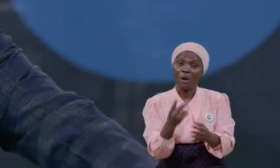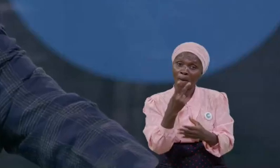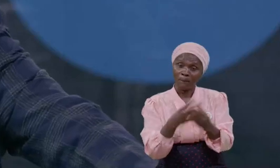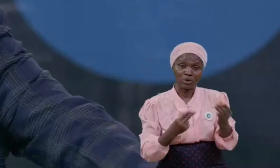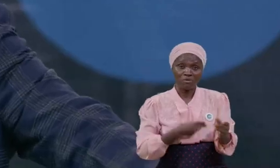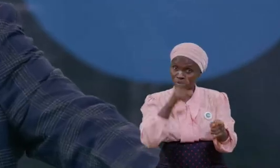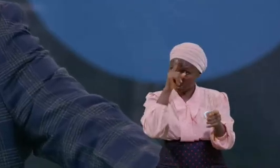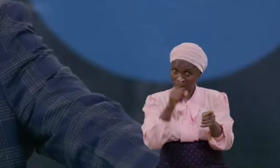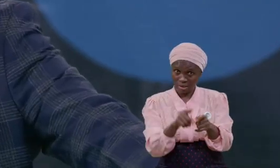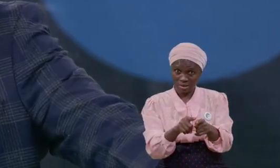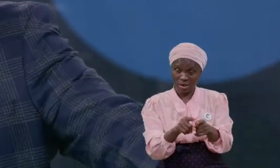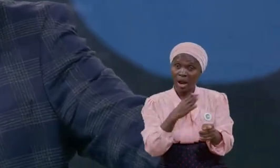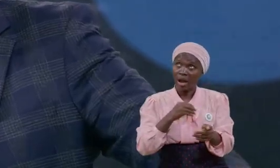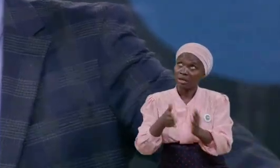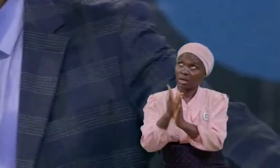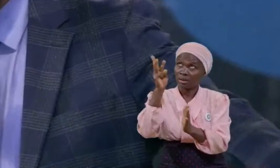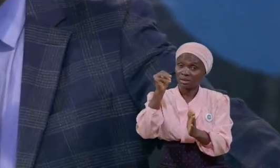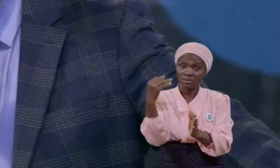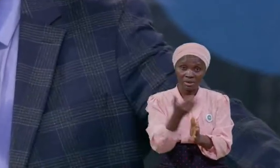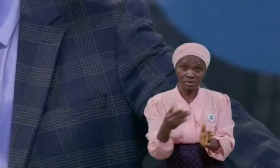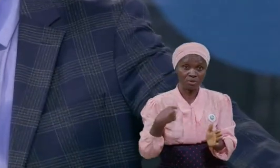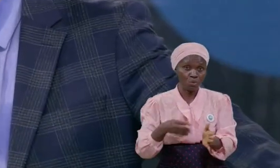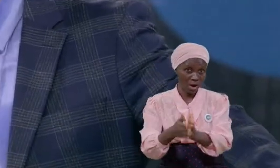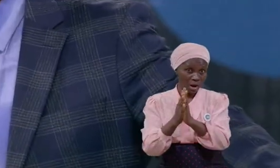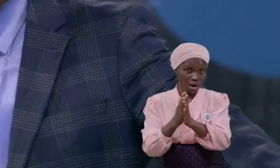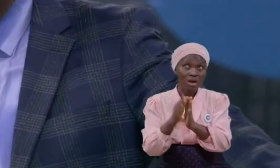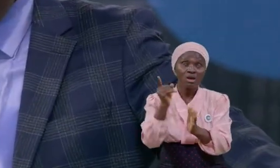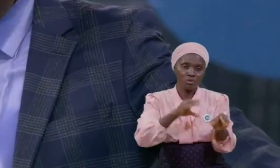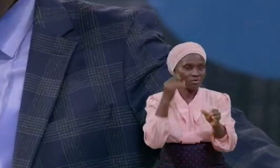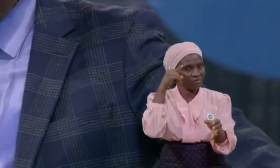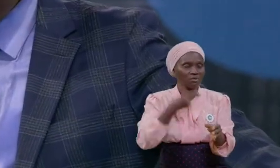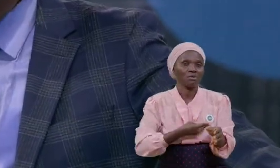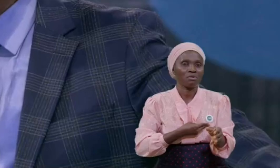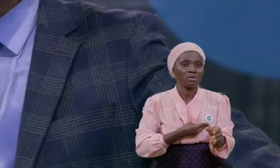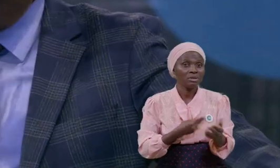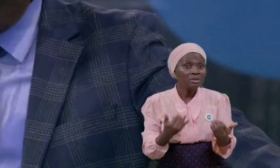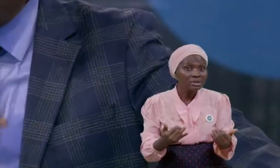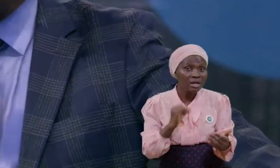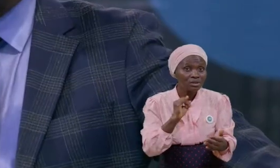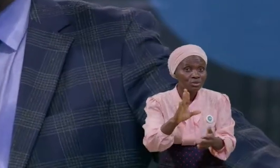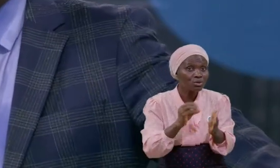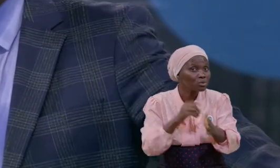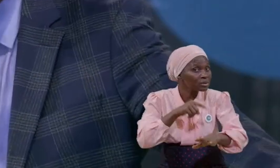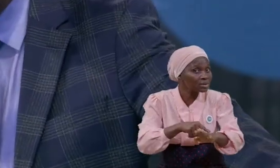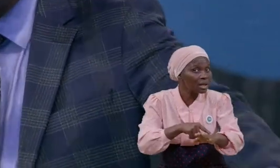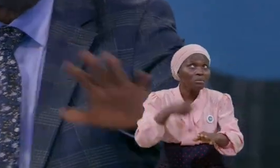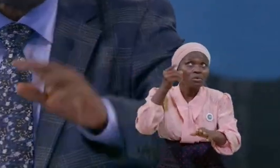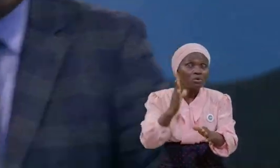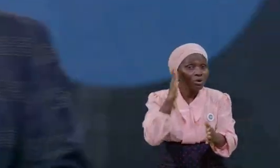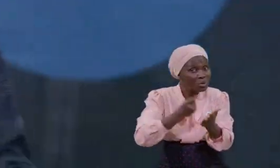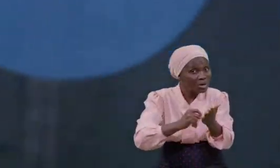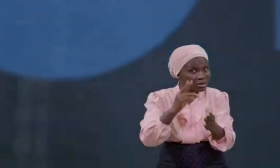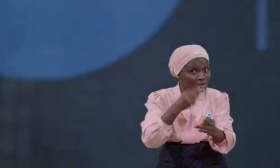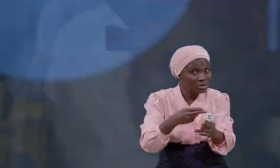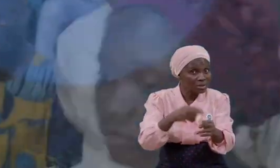nous. Voici ton heure, il écrira ton nom dans le livre de vie. Ça c'est un véritable chrétien, c'est un vrai chrétien